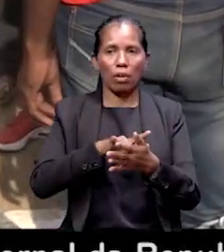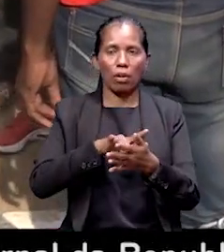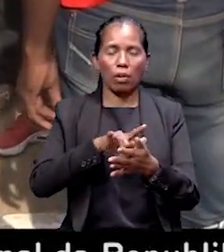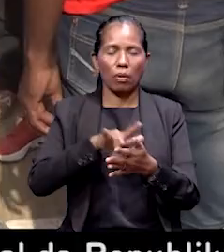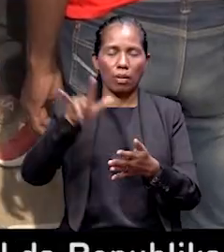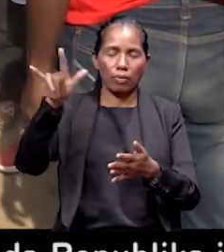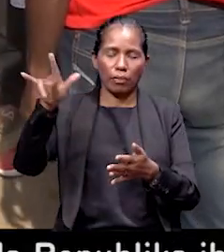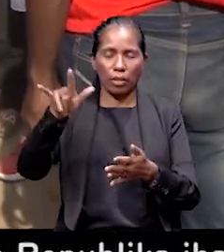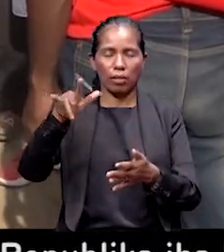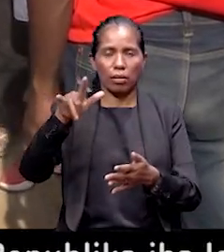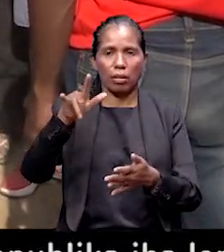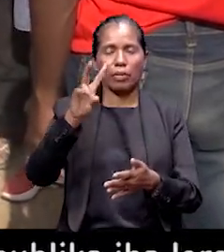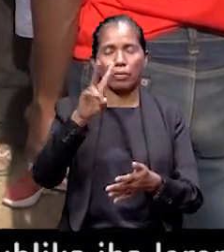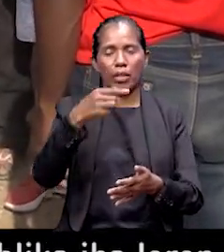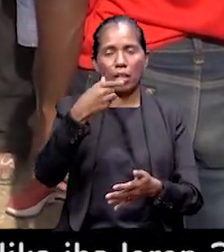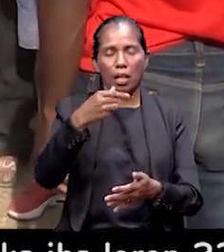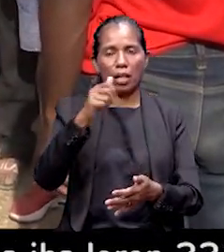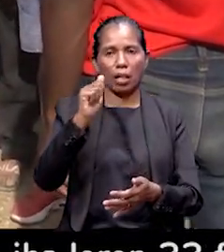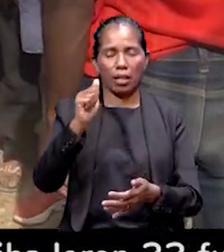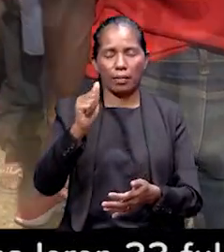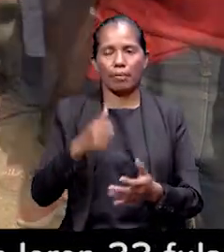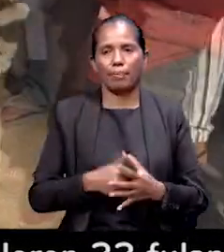VH trasu Sisjet A.